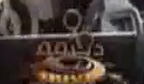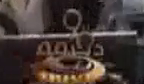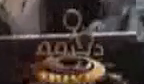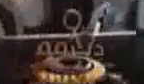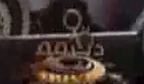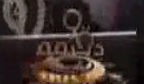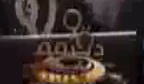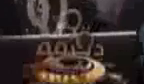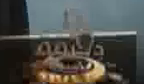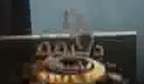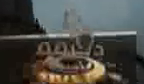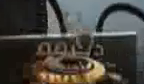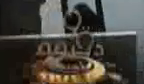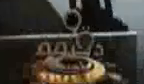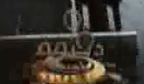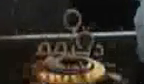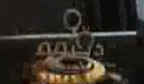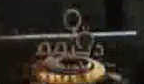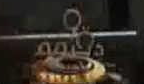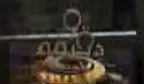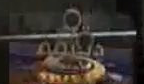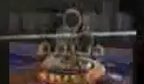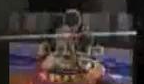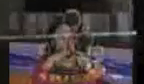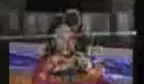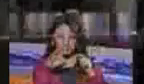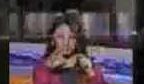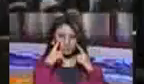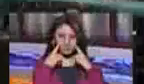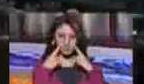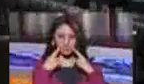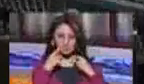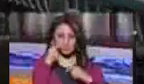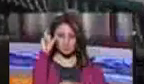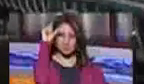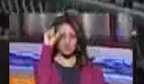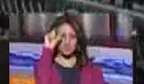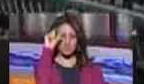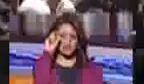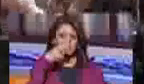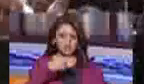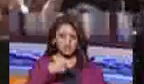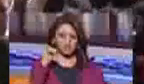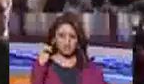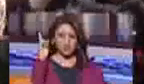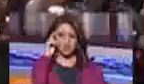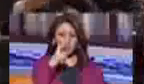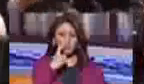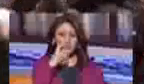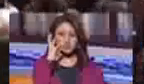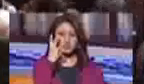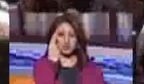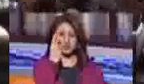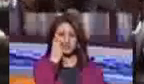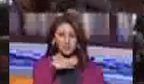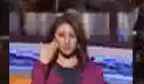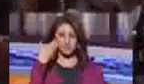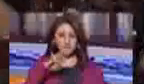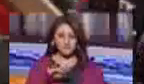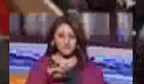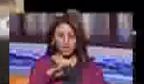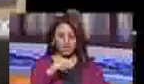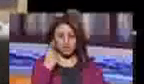بالصراخ والبكاء استقبل آلاف المواطنين في مسجد عمر مكرم جثمان شابين من شباب